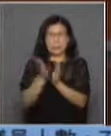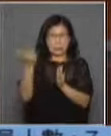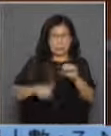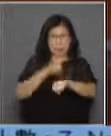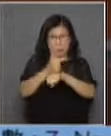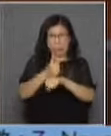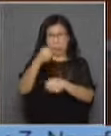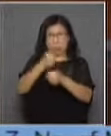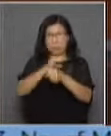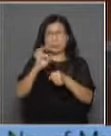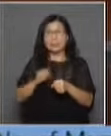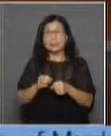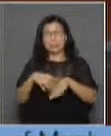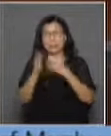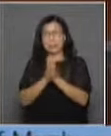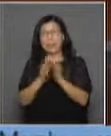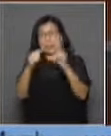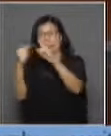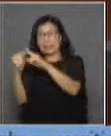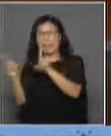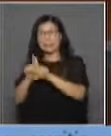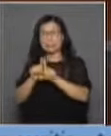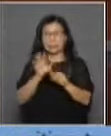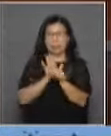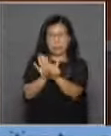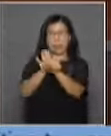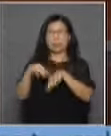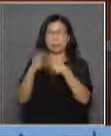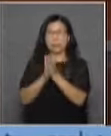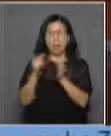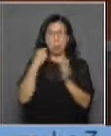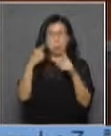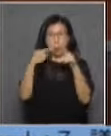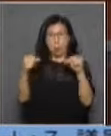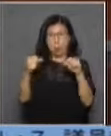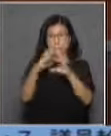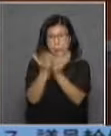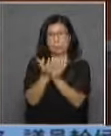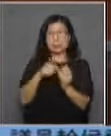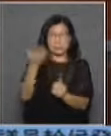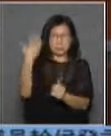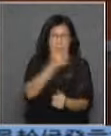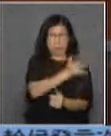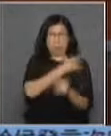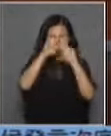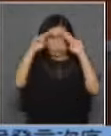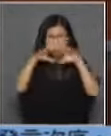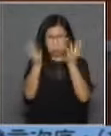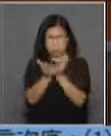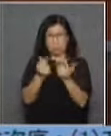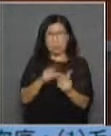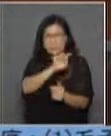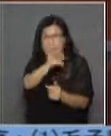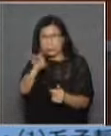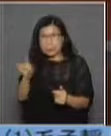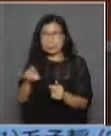是利用民意来推翻这个执政党，推翻这个国民党。到他执政的时候就利用的行